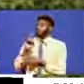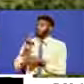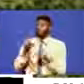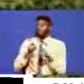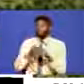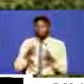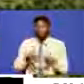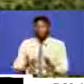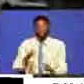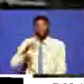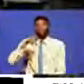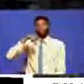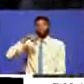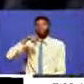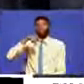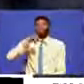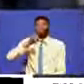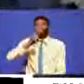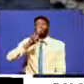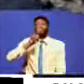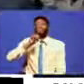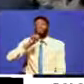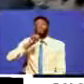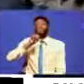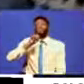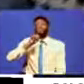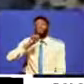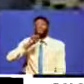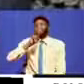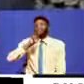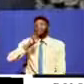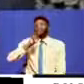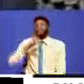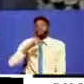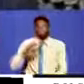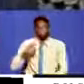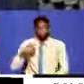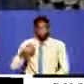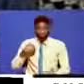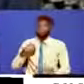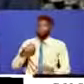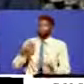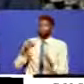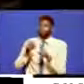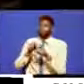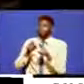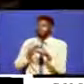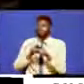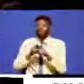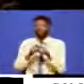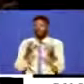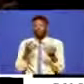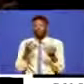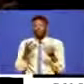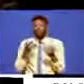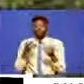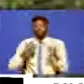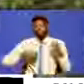Kwa kweli mimi ni msanii. Nimefanya KBC kwa muda wa miaka 5 kuigiza. Nimefanya hivyo